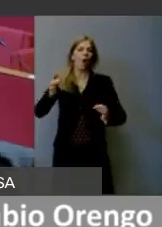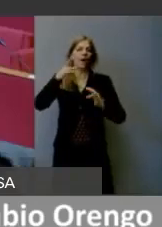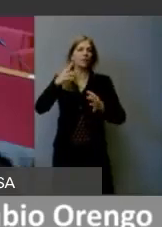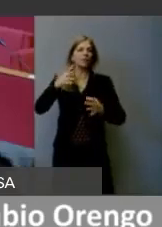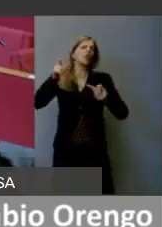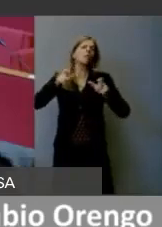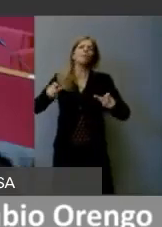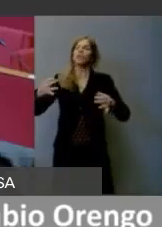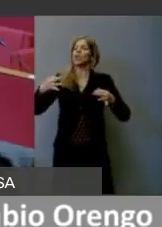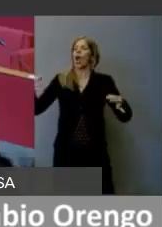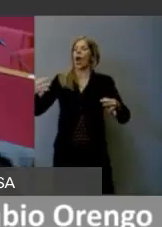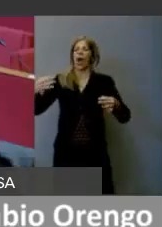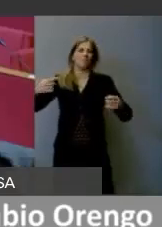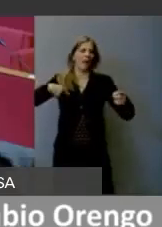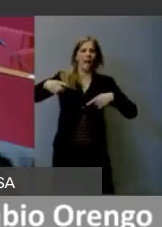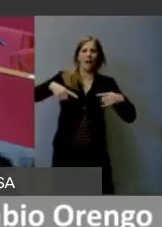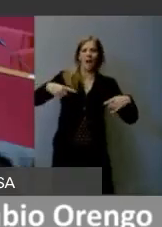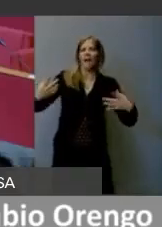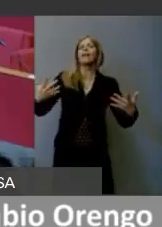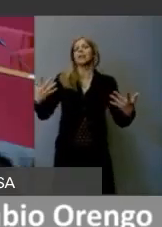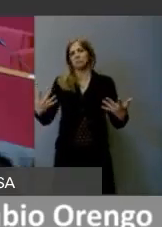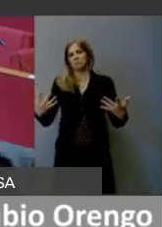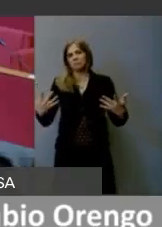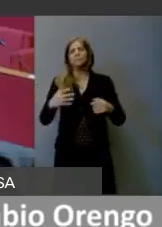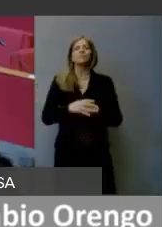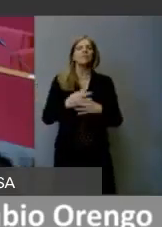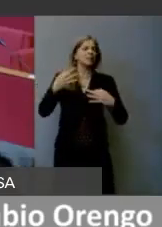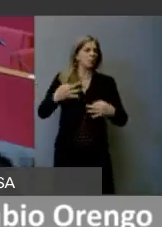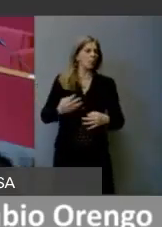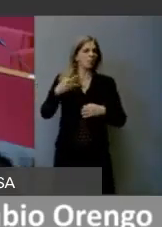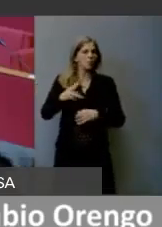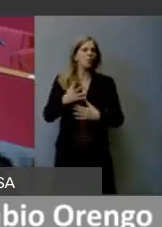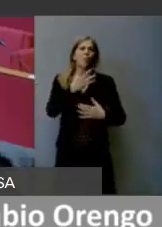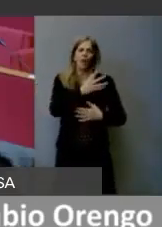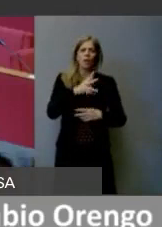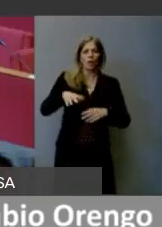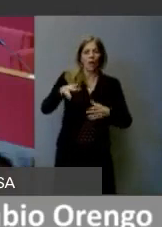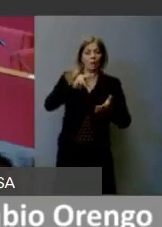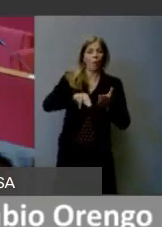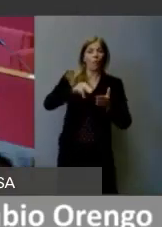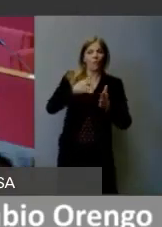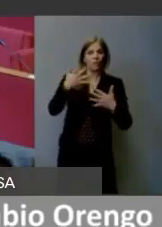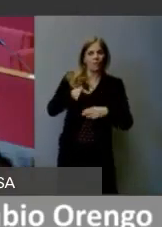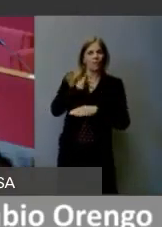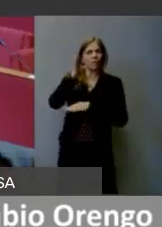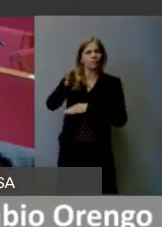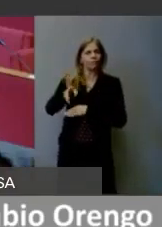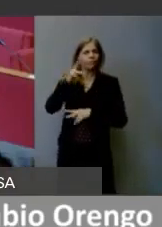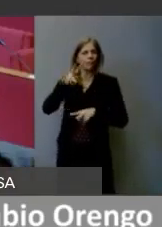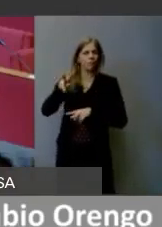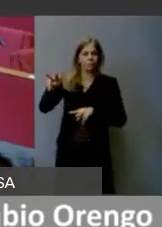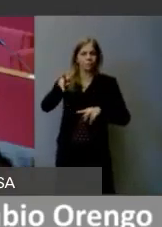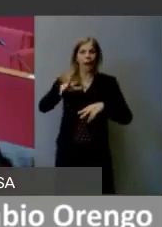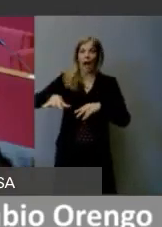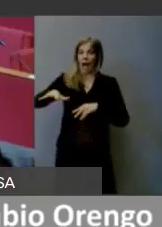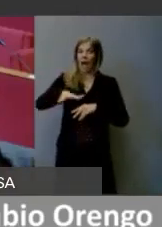Ci sono state diverse interlocuzioni, sono venuti gli uffici che hanno visionato l'area con alcuni